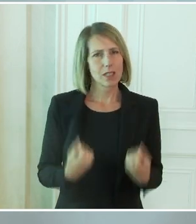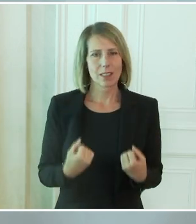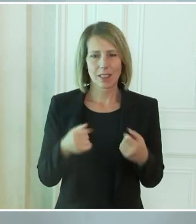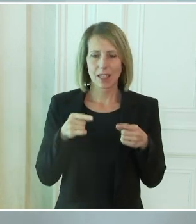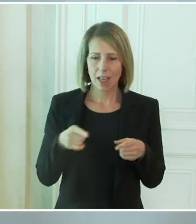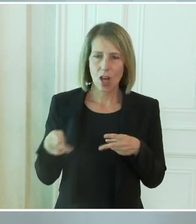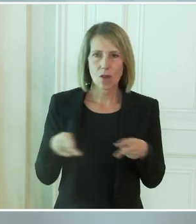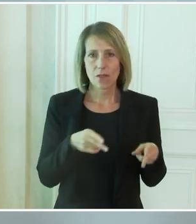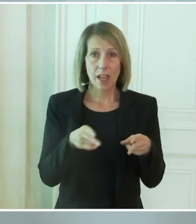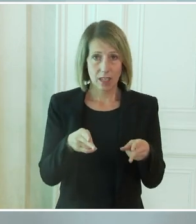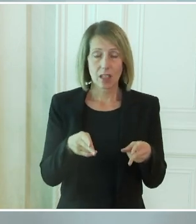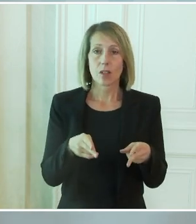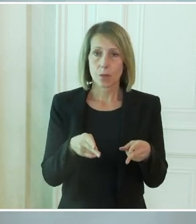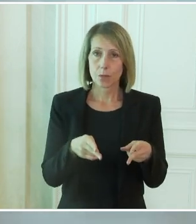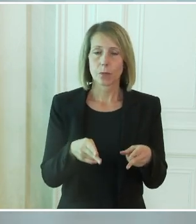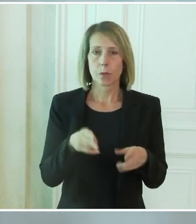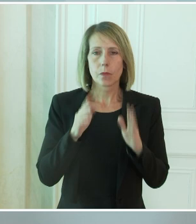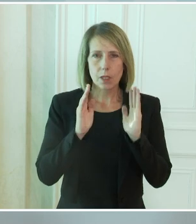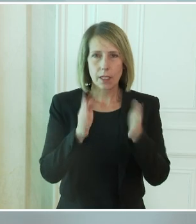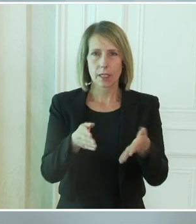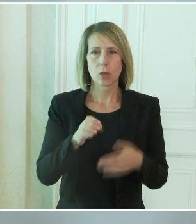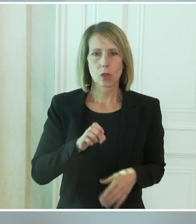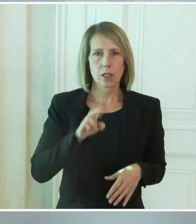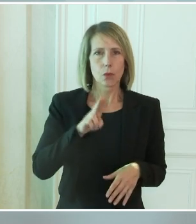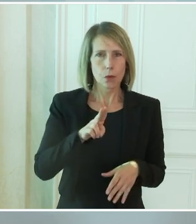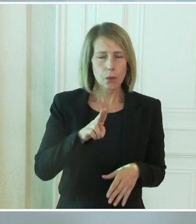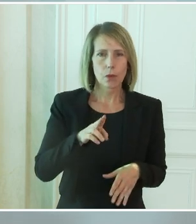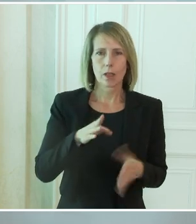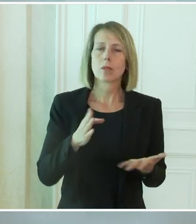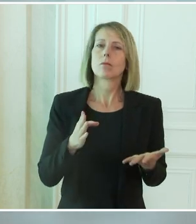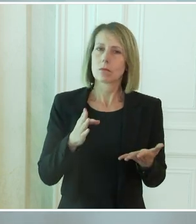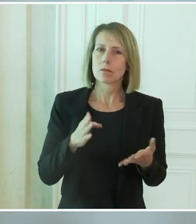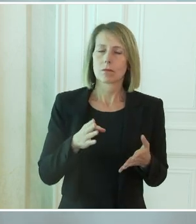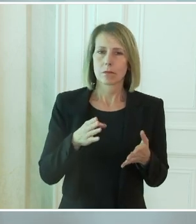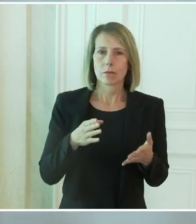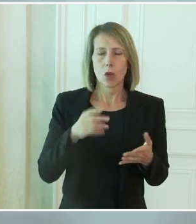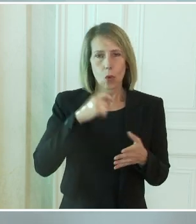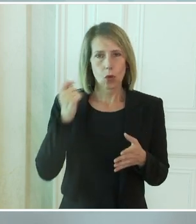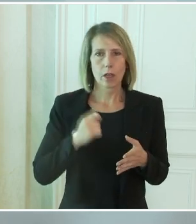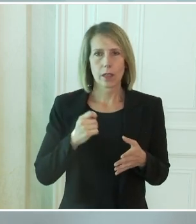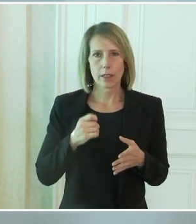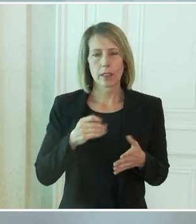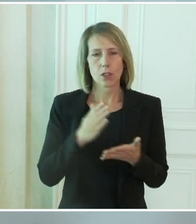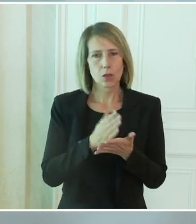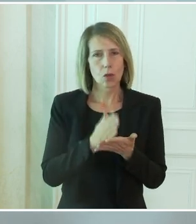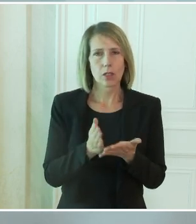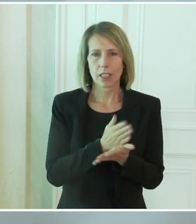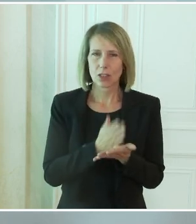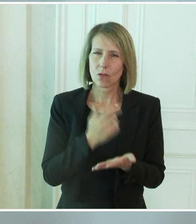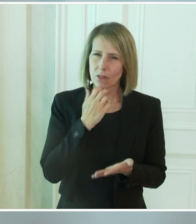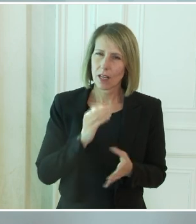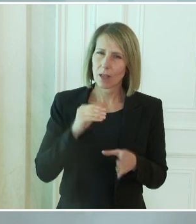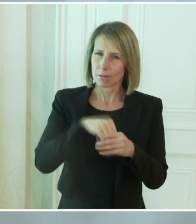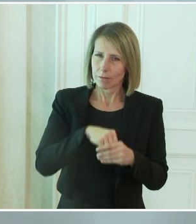Weg in Richtung der Europäischen Union, welche Ukraine gewählt hat, und